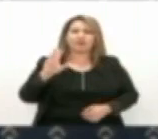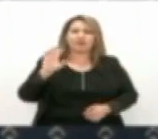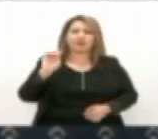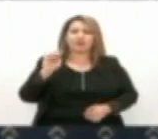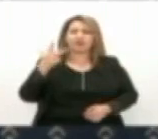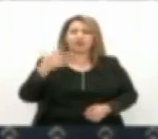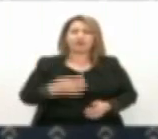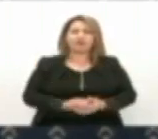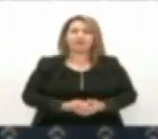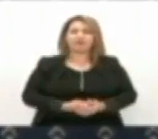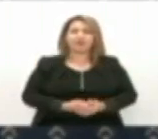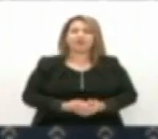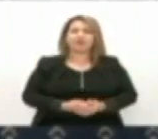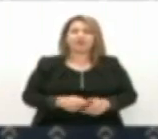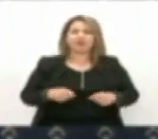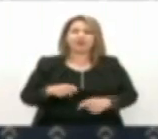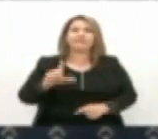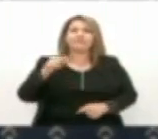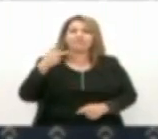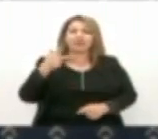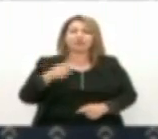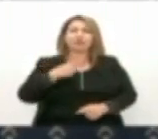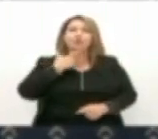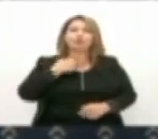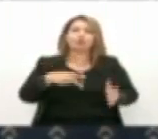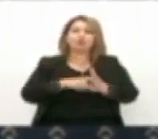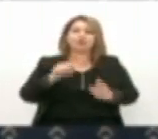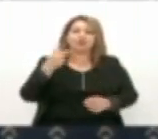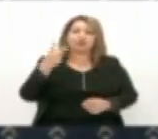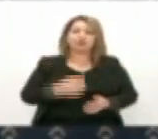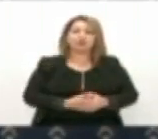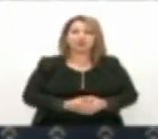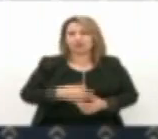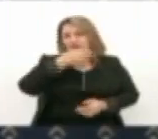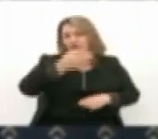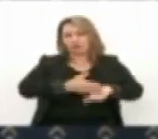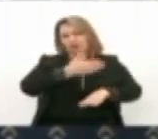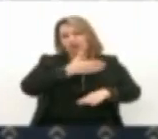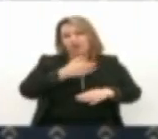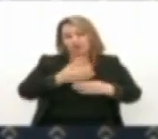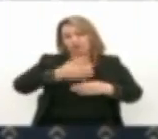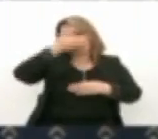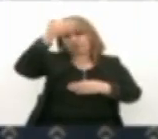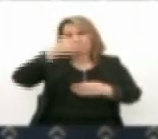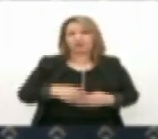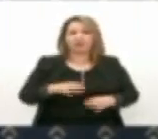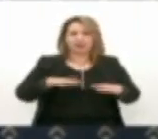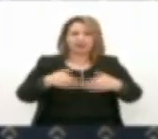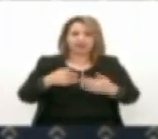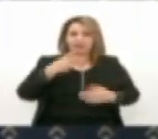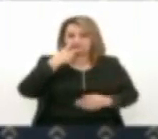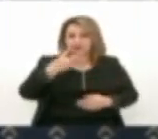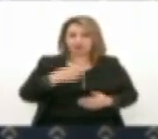1443 الموافق ل 23 جوان من سنة 2022 المذكور أعلاه، وبعد اطلاع على